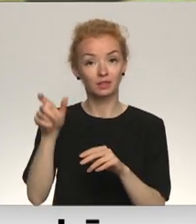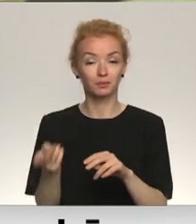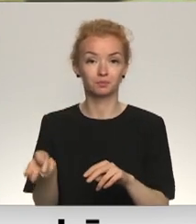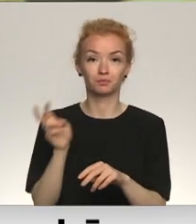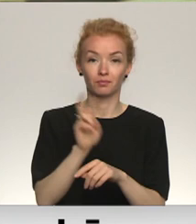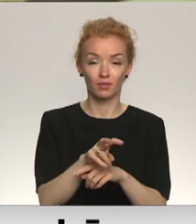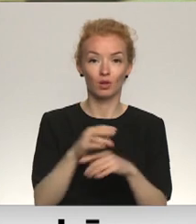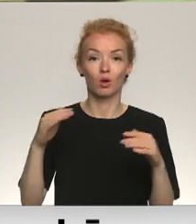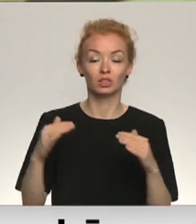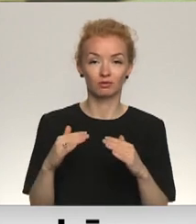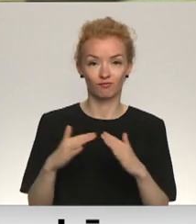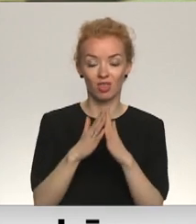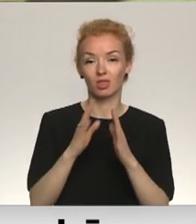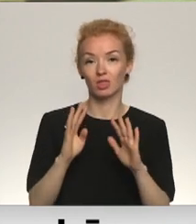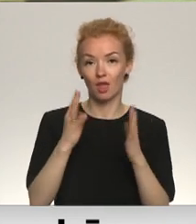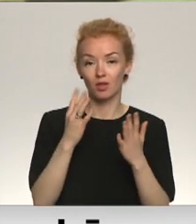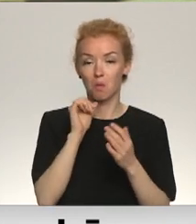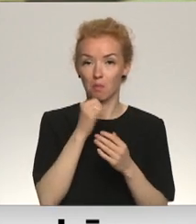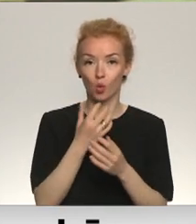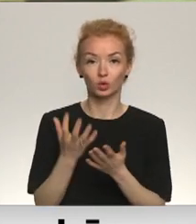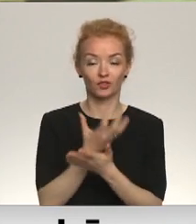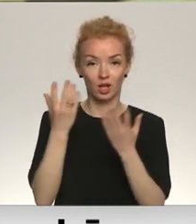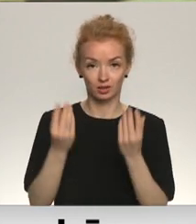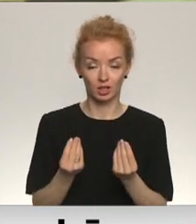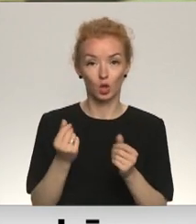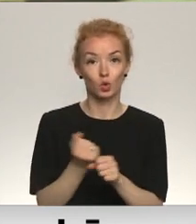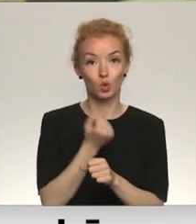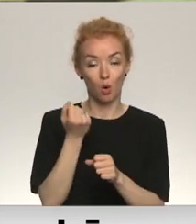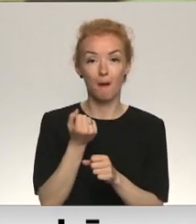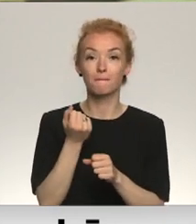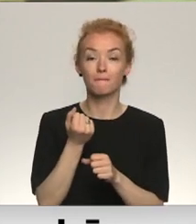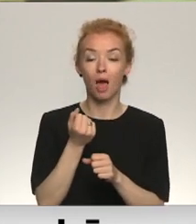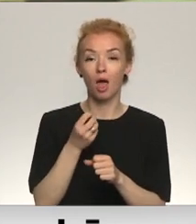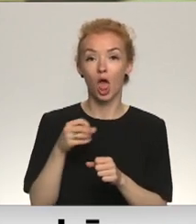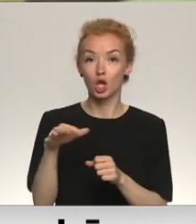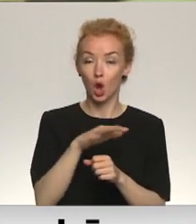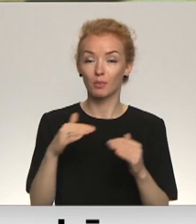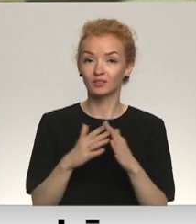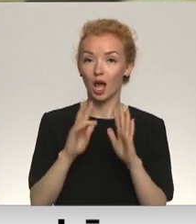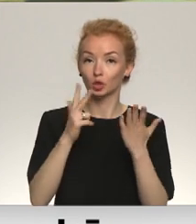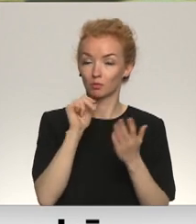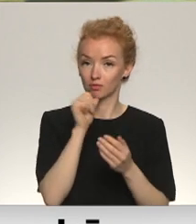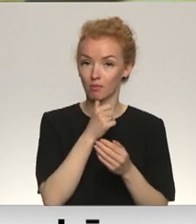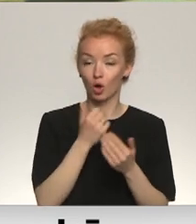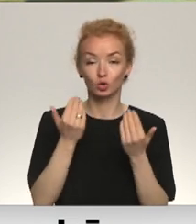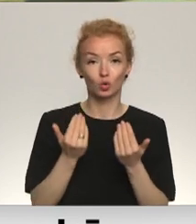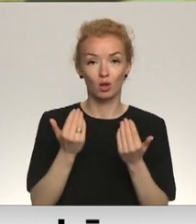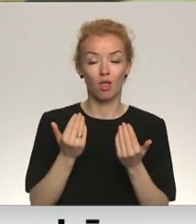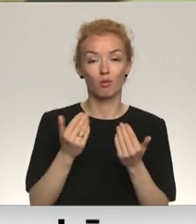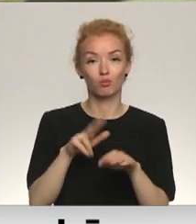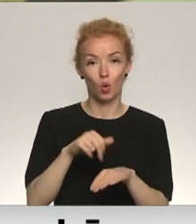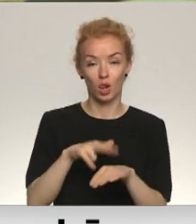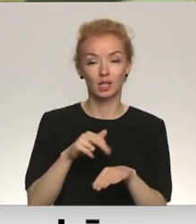Krievijā svinēto uzvaras dienu, lai gan Latvijā otrā pasaules kara beigas tiek pieminētas 8. maijā. Kopumā Latvijā policija par